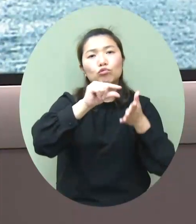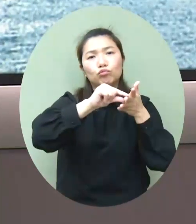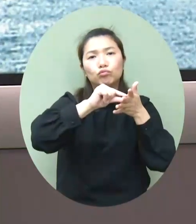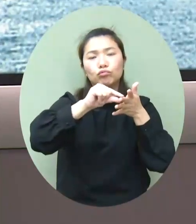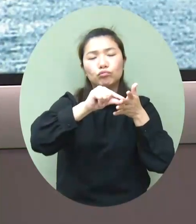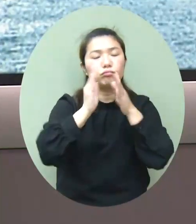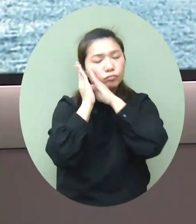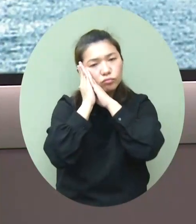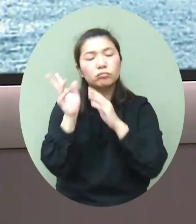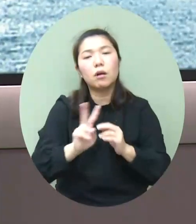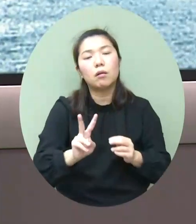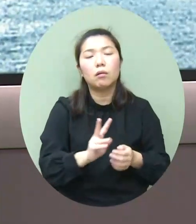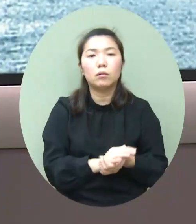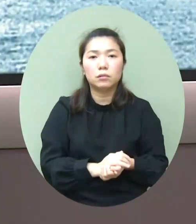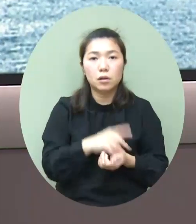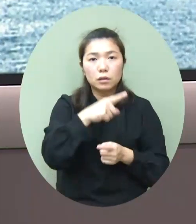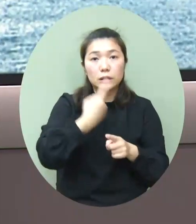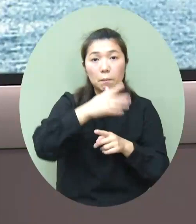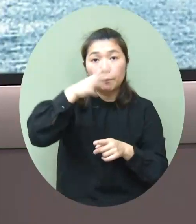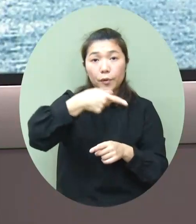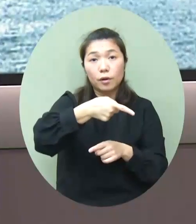他也是住在院舍，